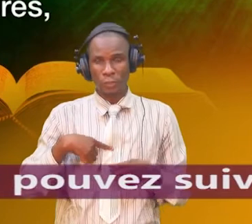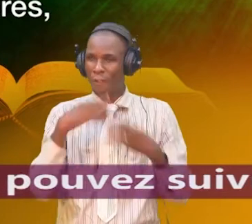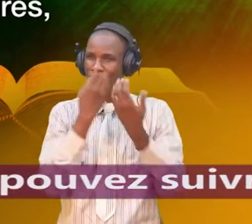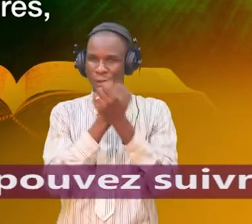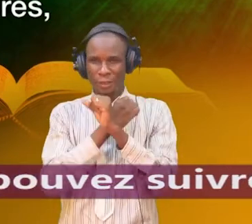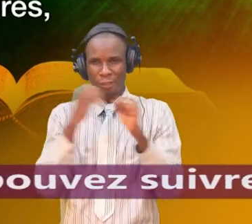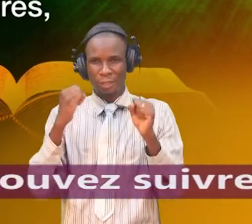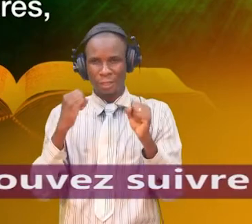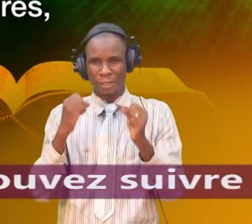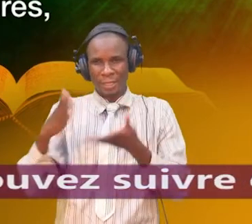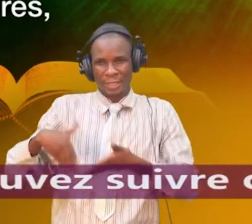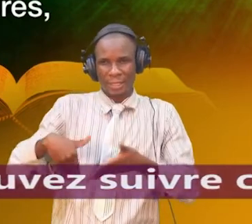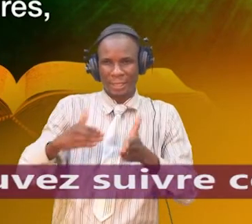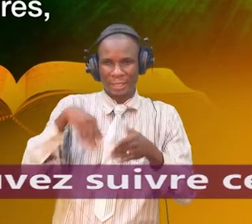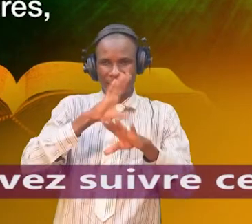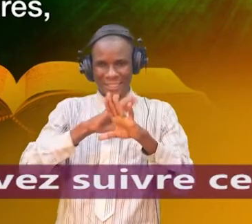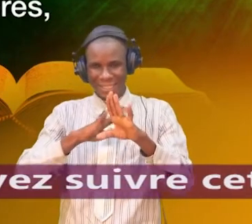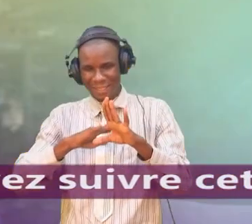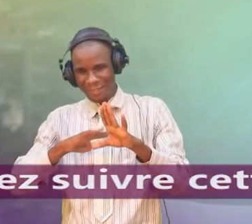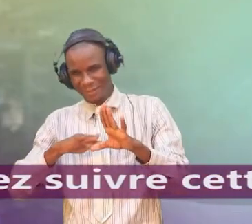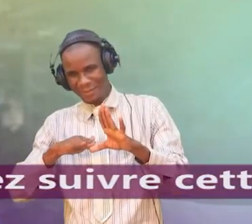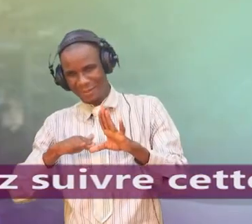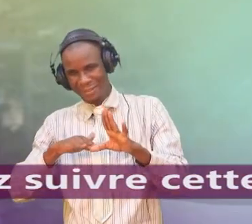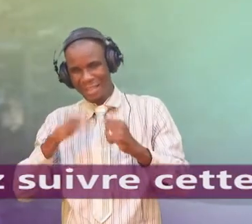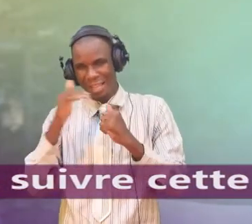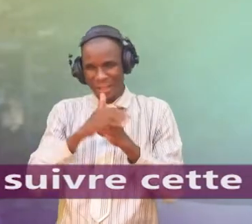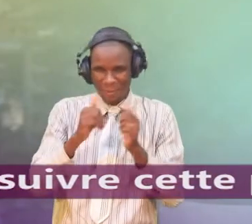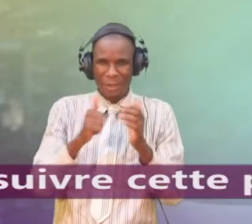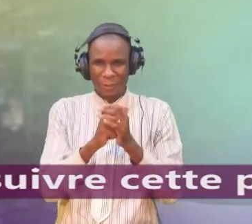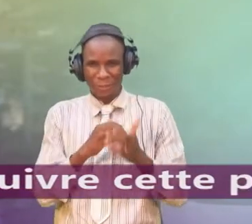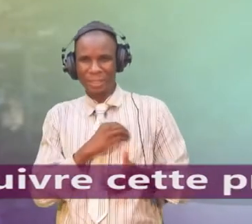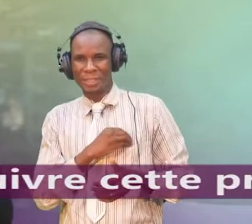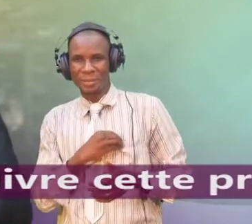Kristo lokola mwana na mpate wa zangi litono azangi lisumu.